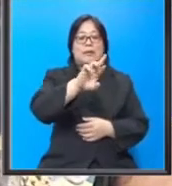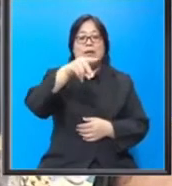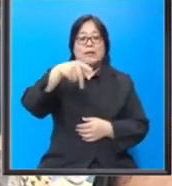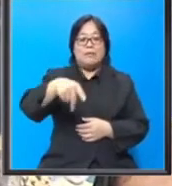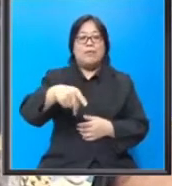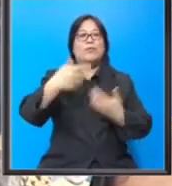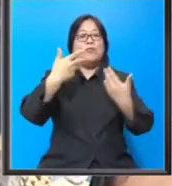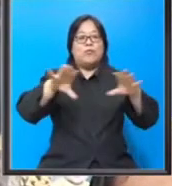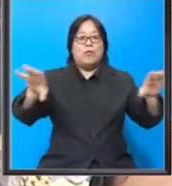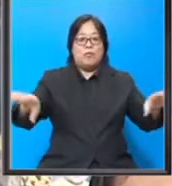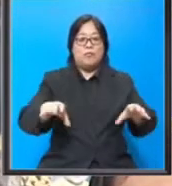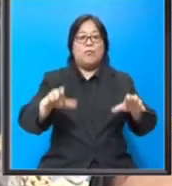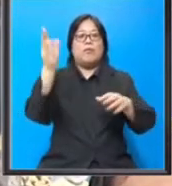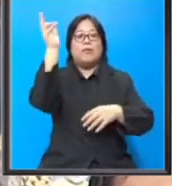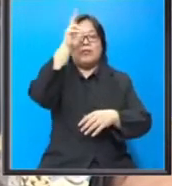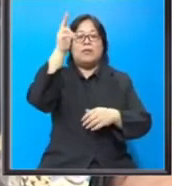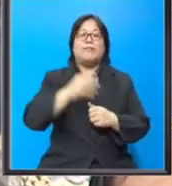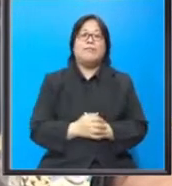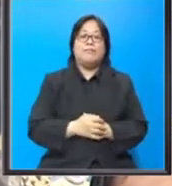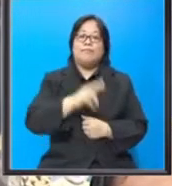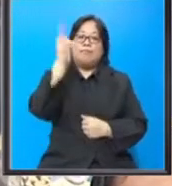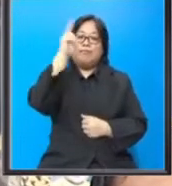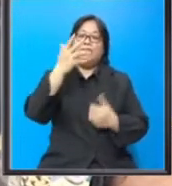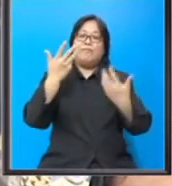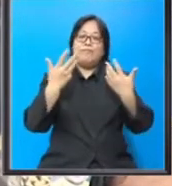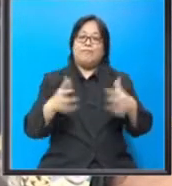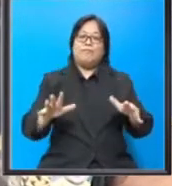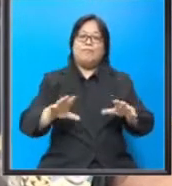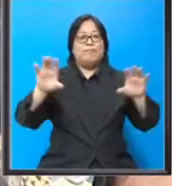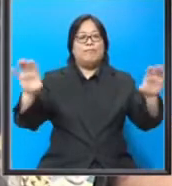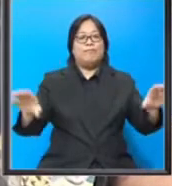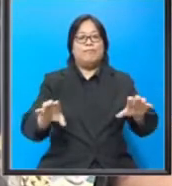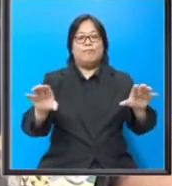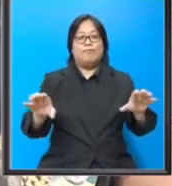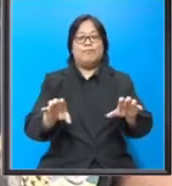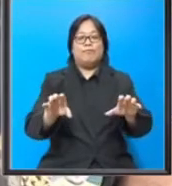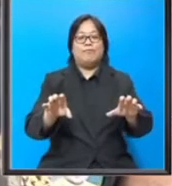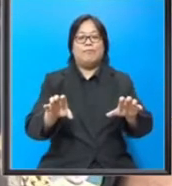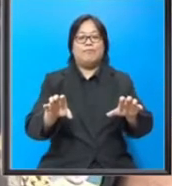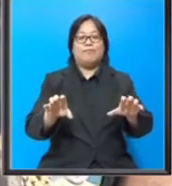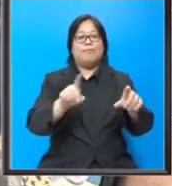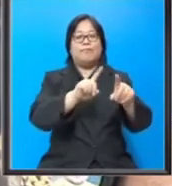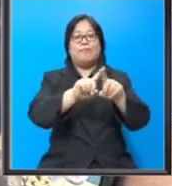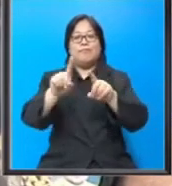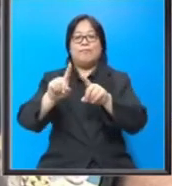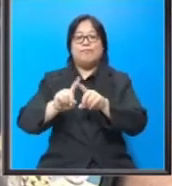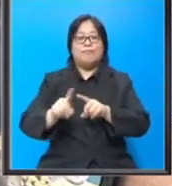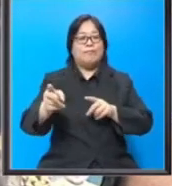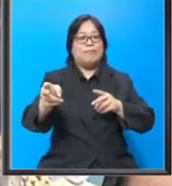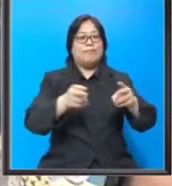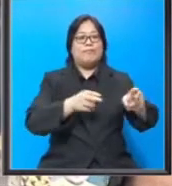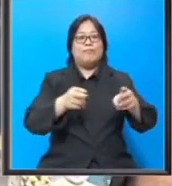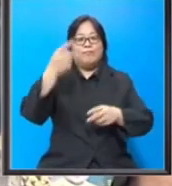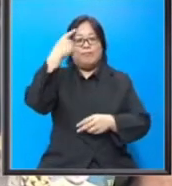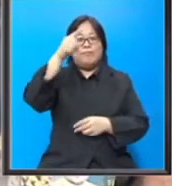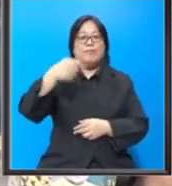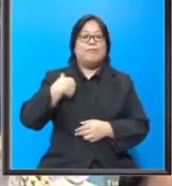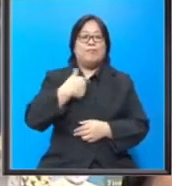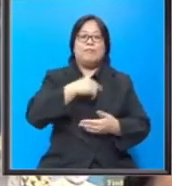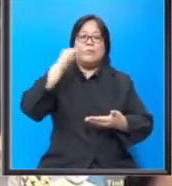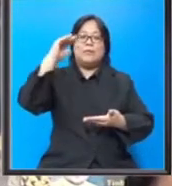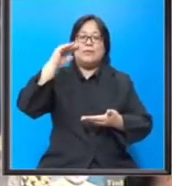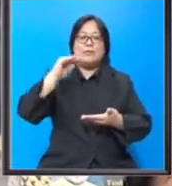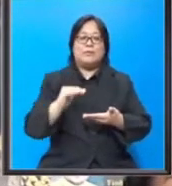telah design dilaksanakannya kerajaan-kerajaan telah membuat pelbagai usaha untuk kita